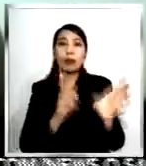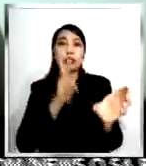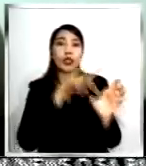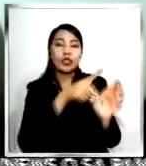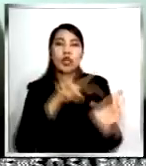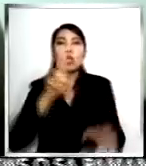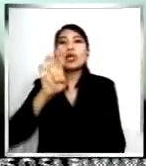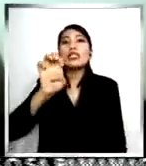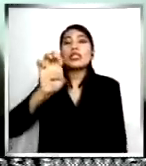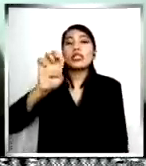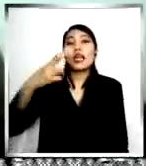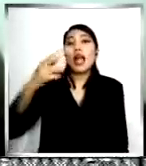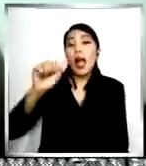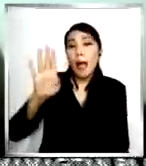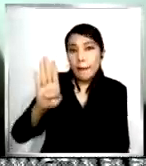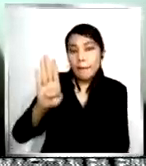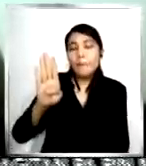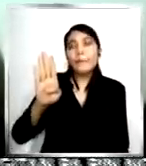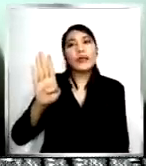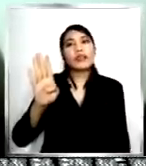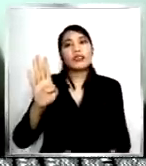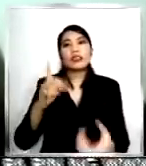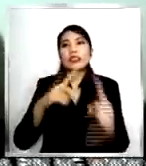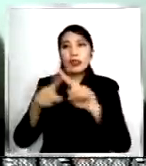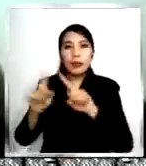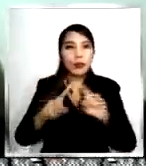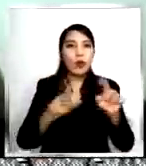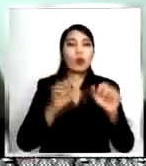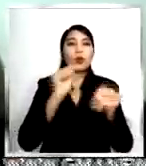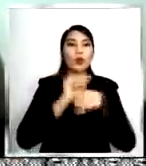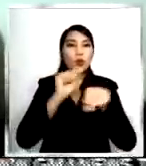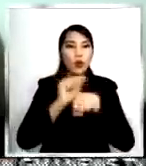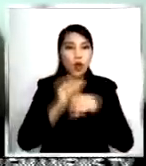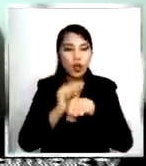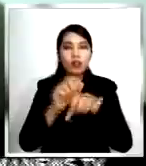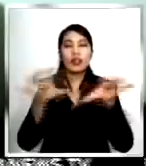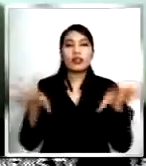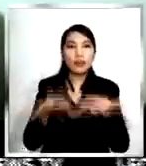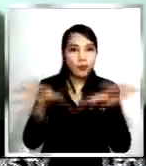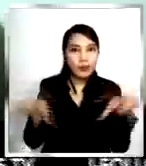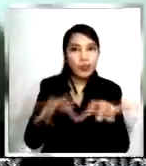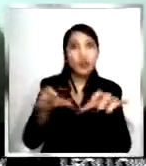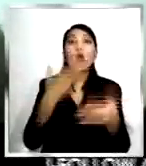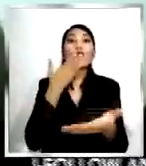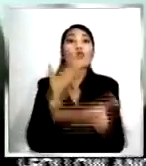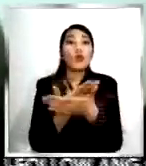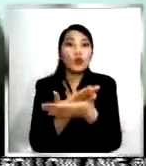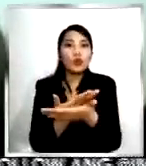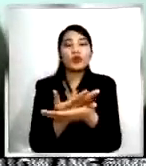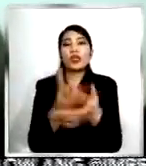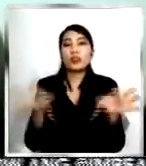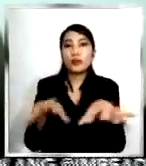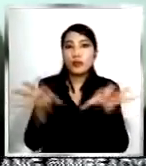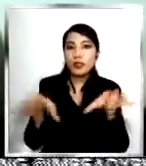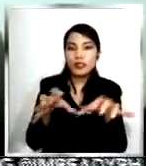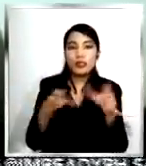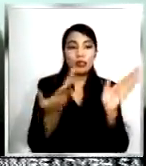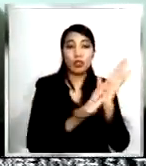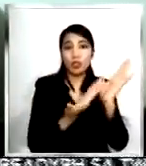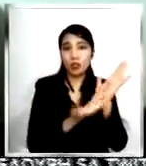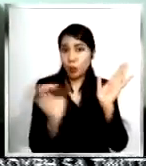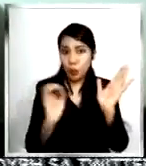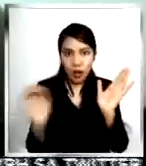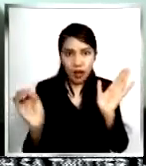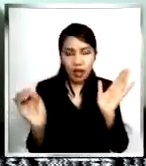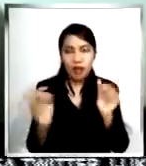in mga authorized work activities or any exemplary deeds. Walang ganon. There should be a recommendation